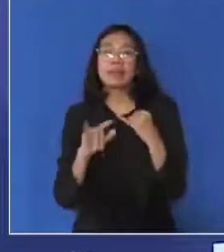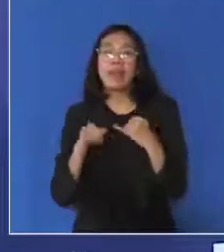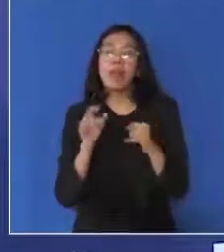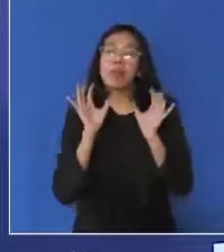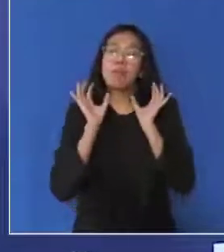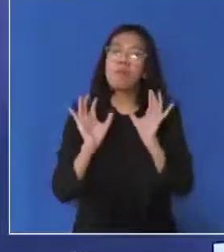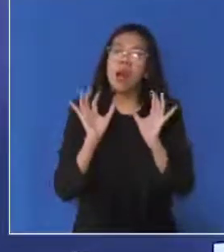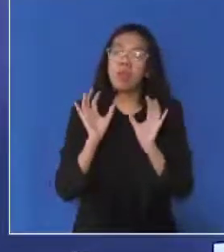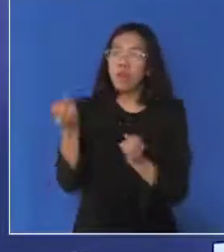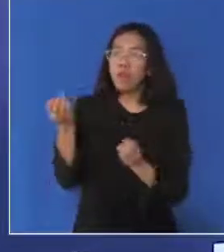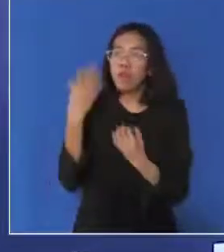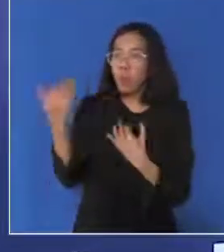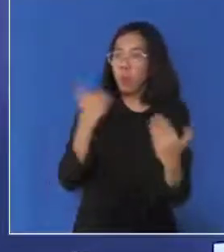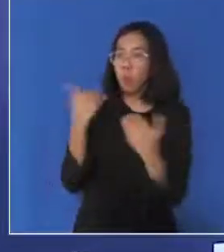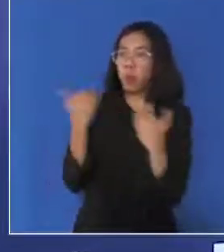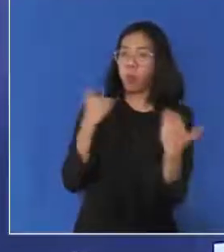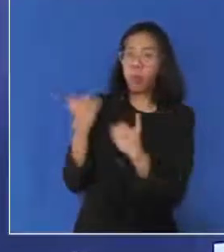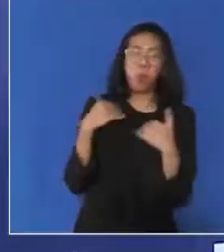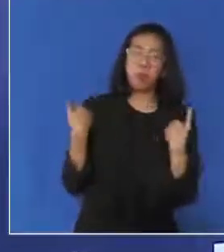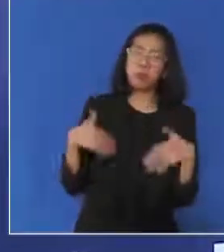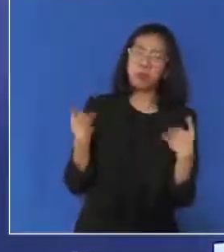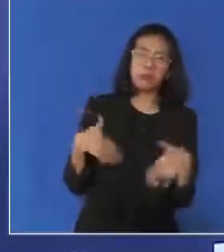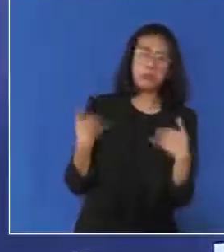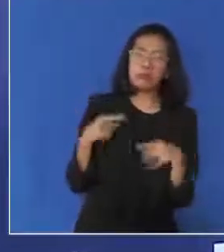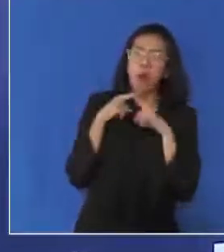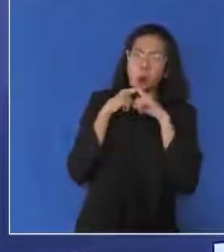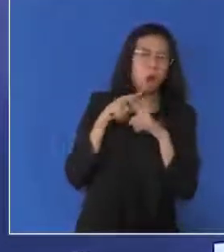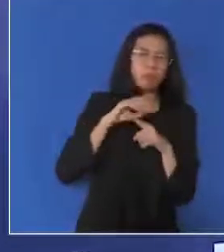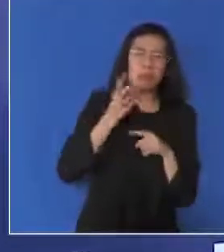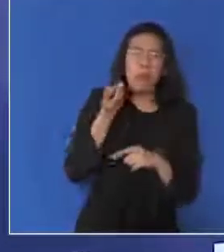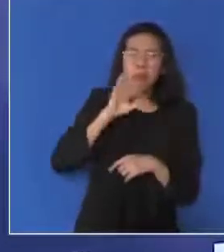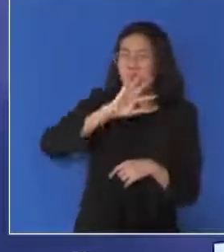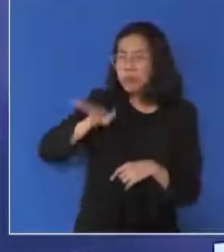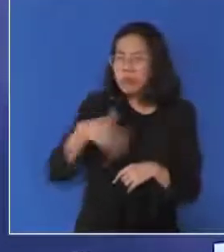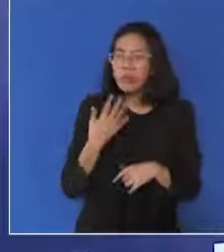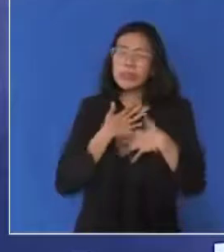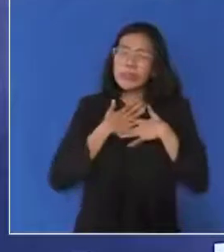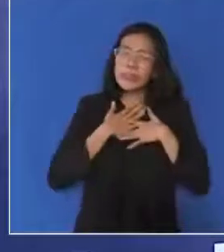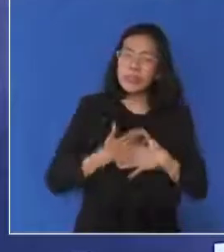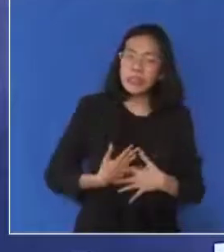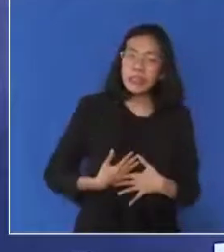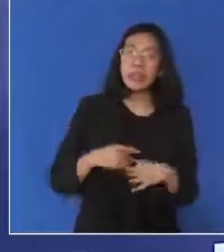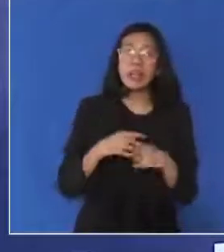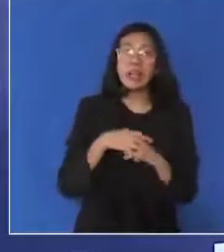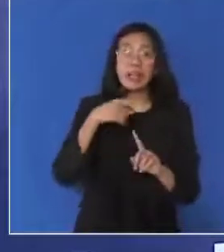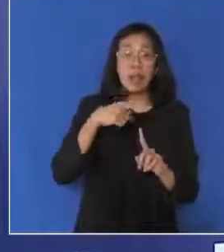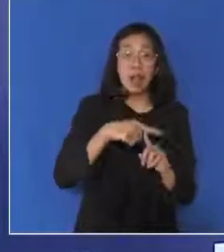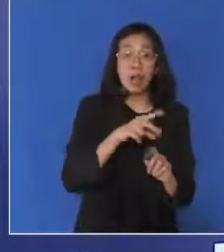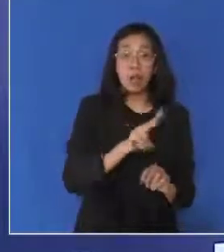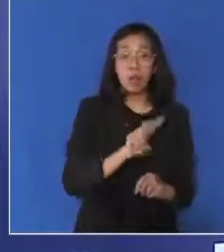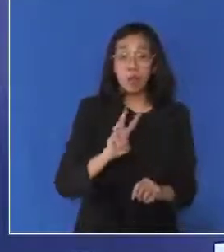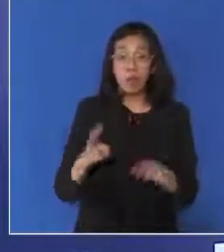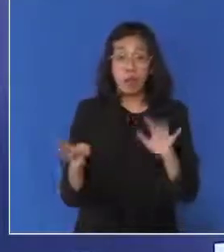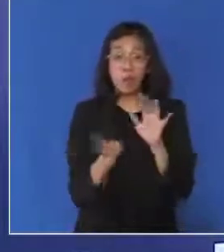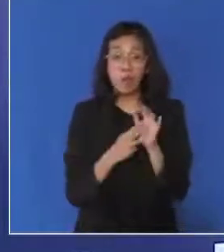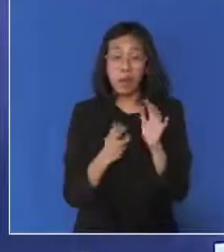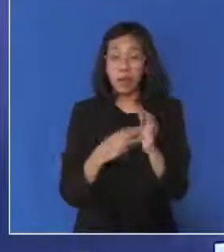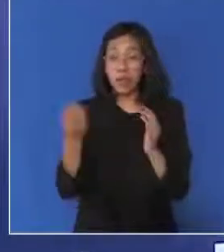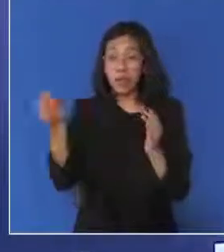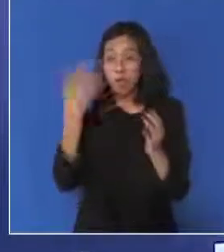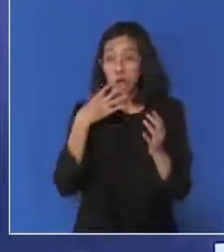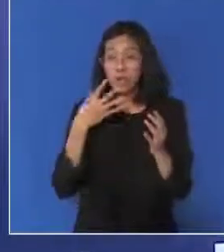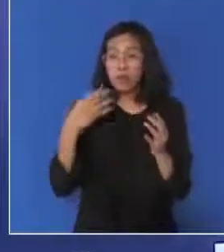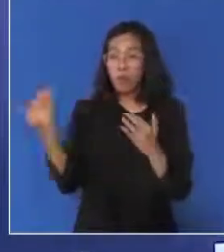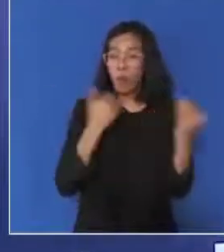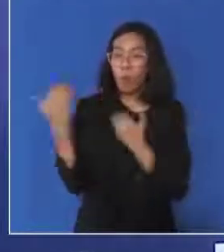banyak lagi dan itu cukup memprihatinkan sasarannya itu Ya sampai 23 Maret sini dalam negeri itu tercatat